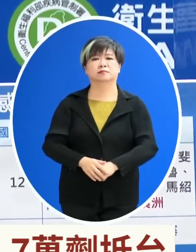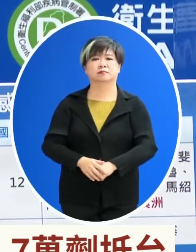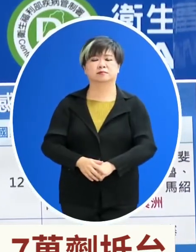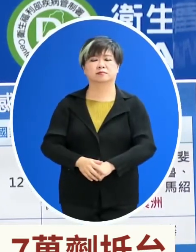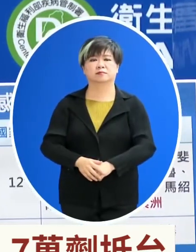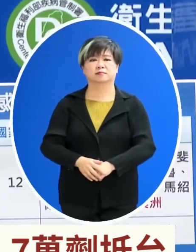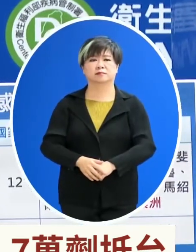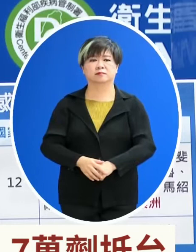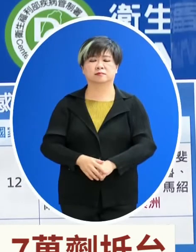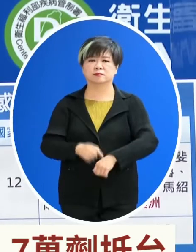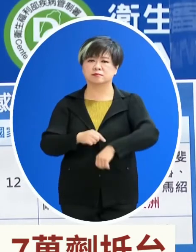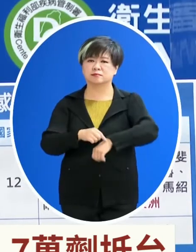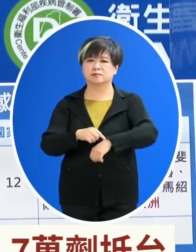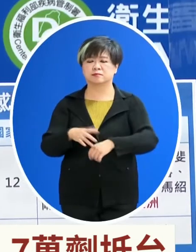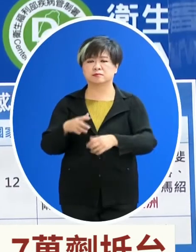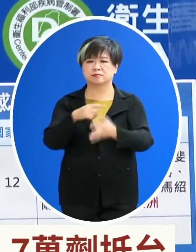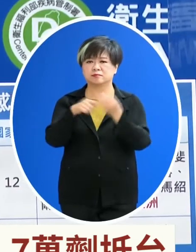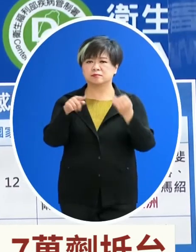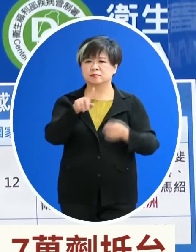共是